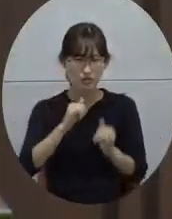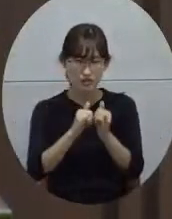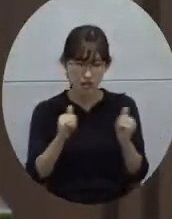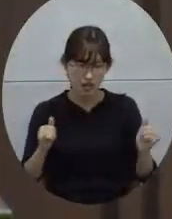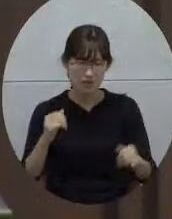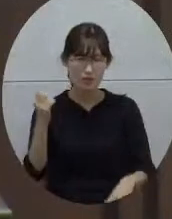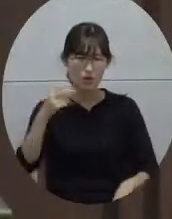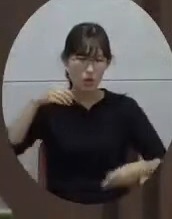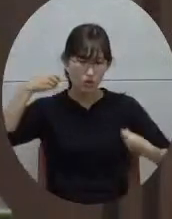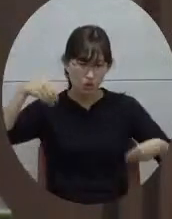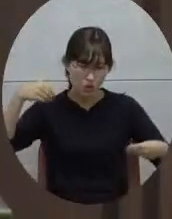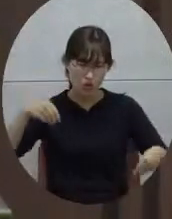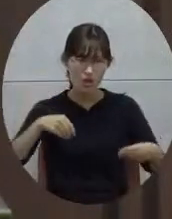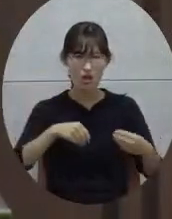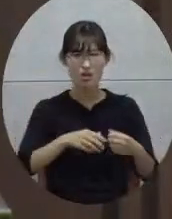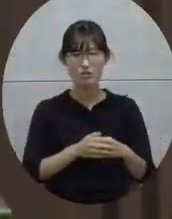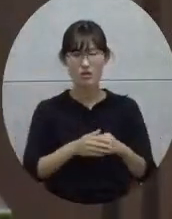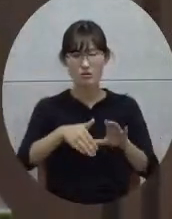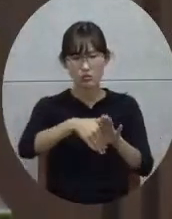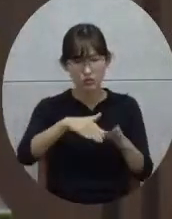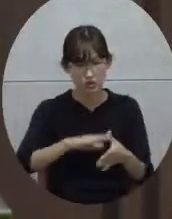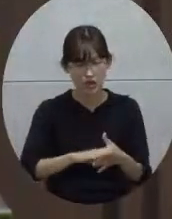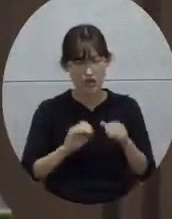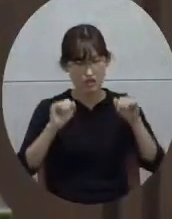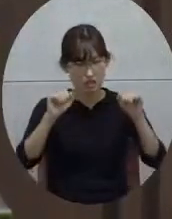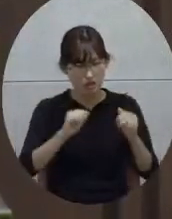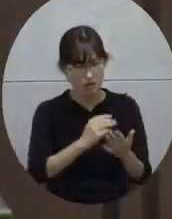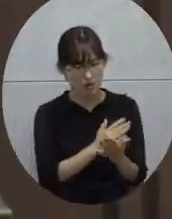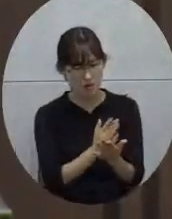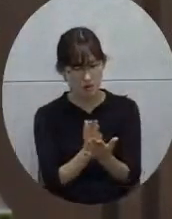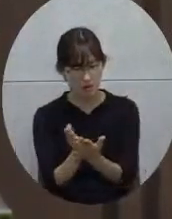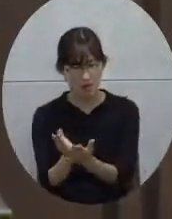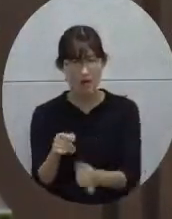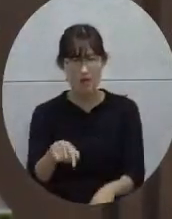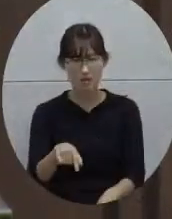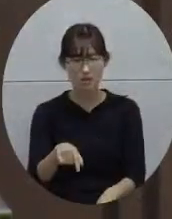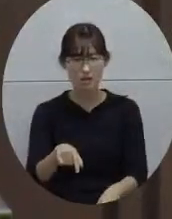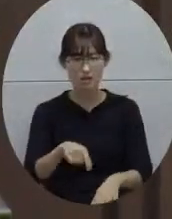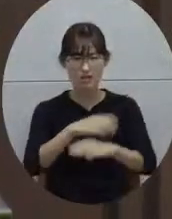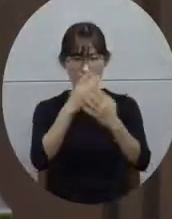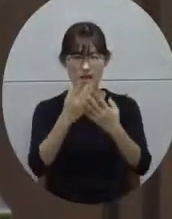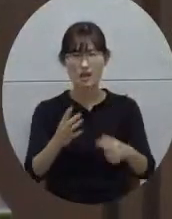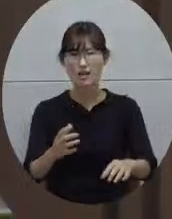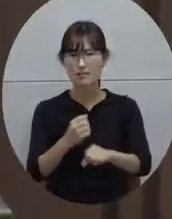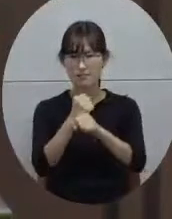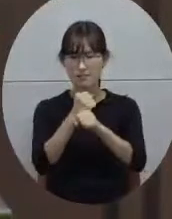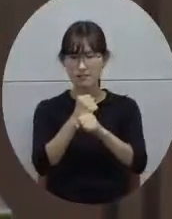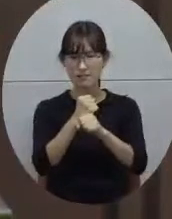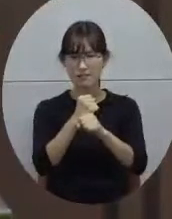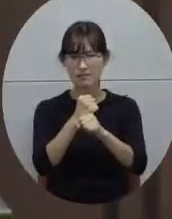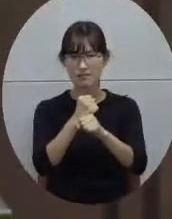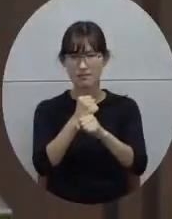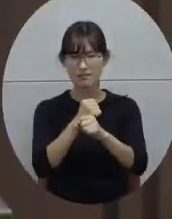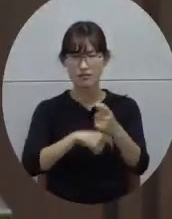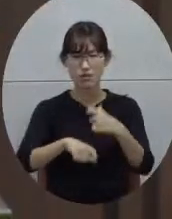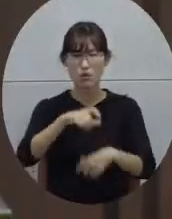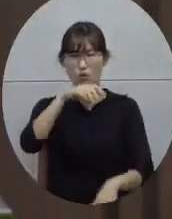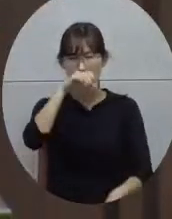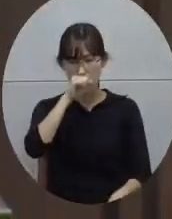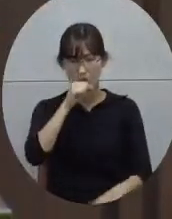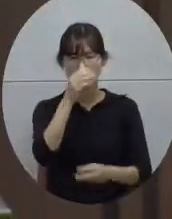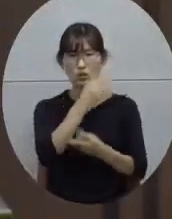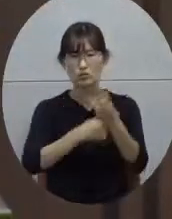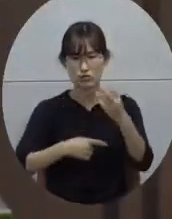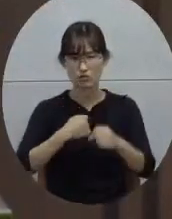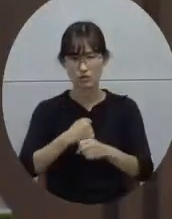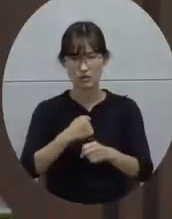맞춤형 지원을 할 것이며 생활 스포츠 활성화로 건강한 청주를 만들 것입니다. 더 이상